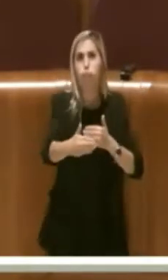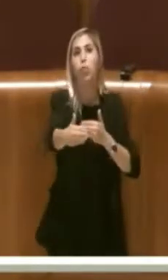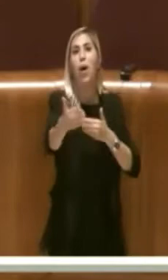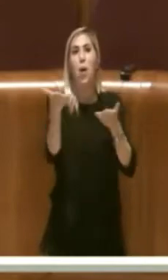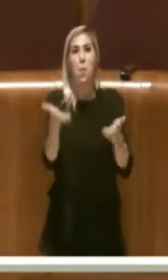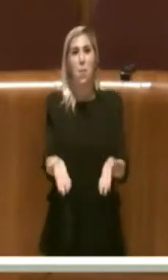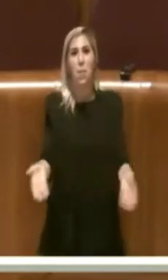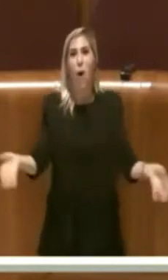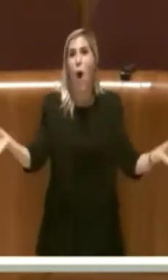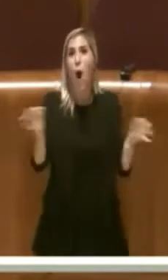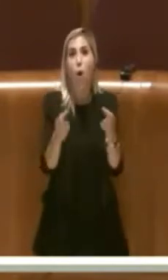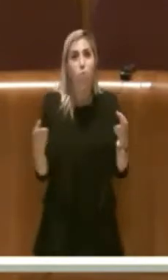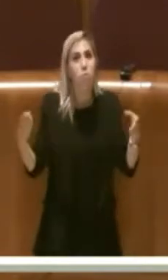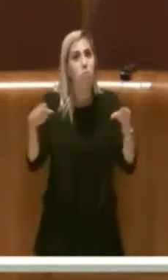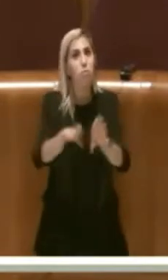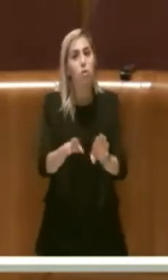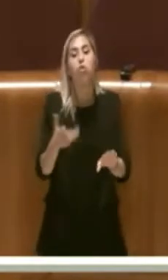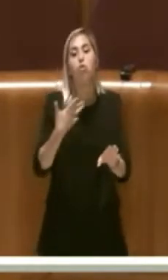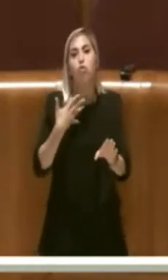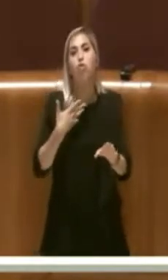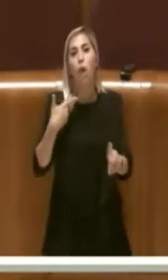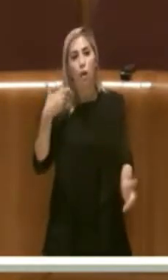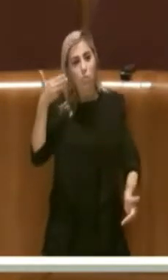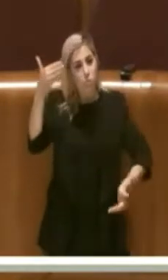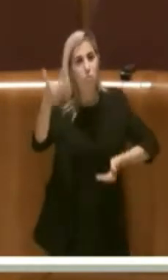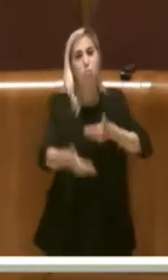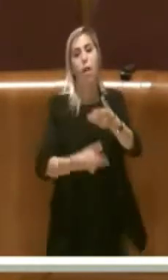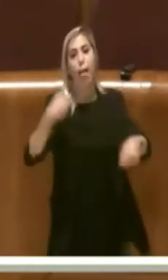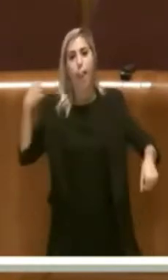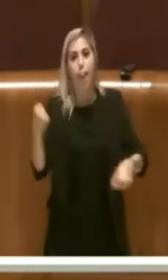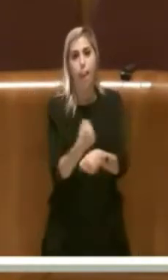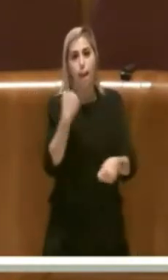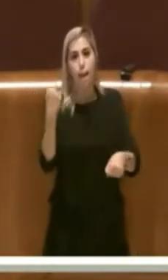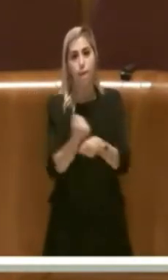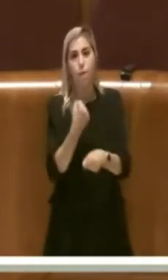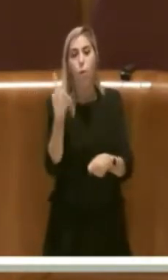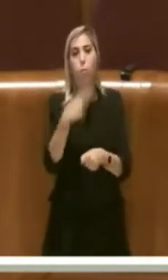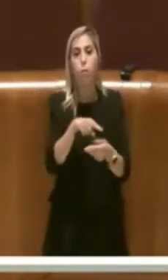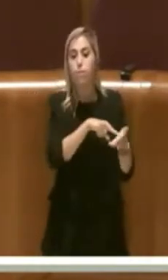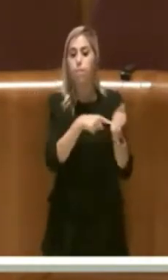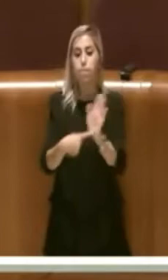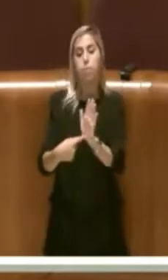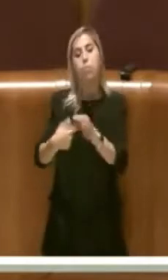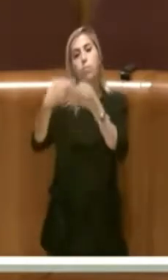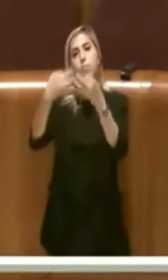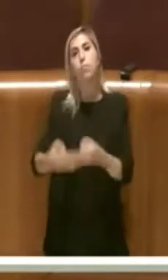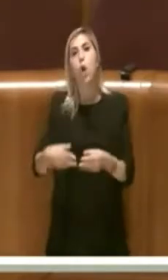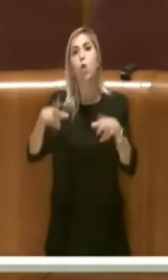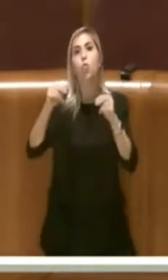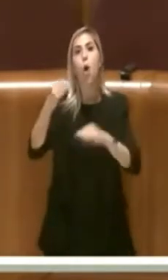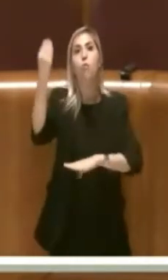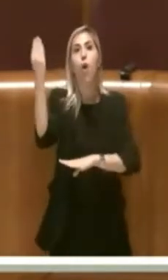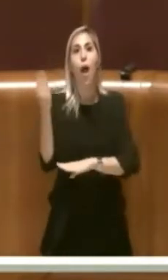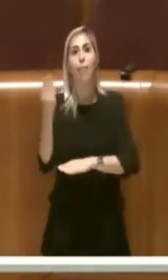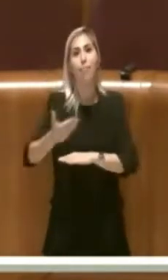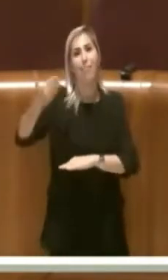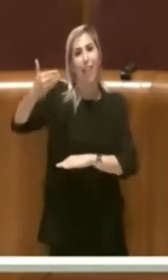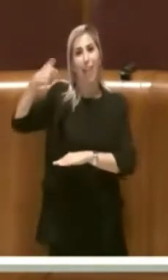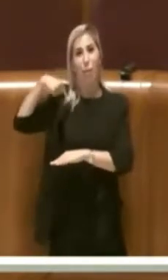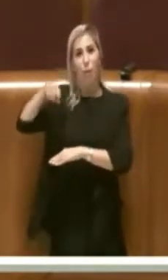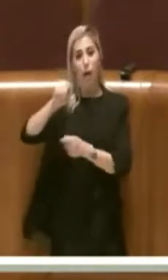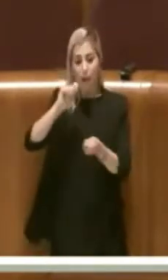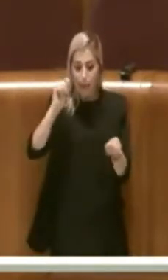è in conclusione, ma c'è ancora una lunga strada da fare, volto a definire la disciplina del nuovo ente all'epoca,